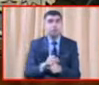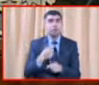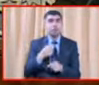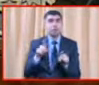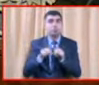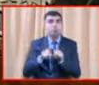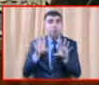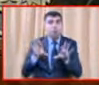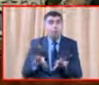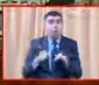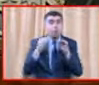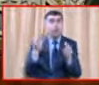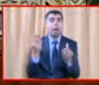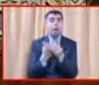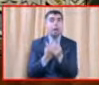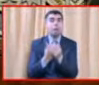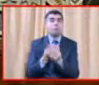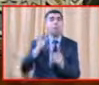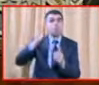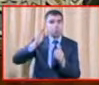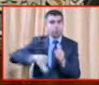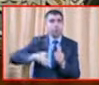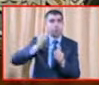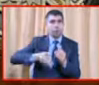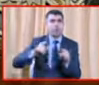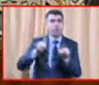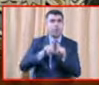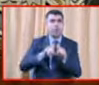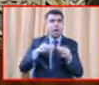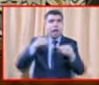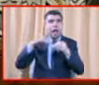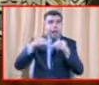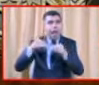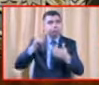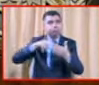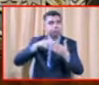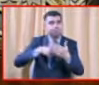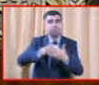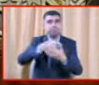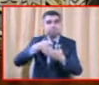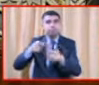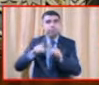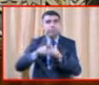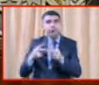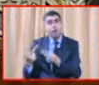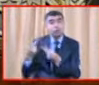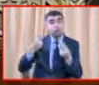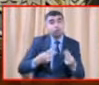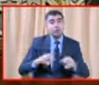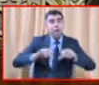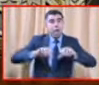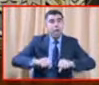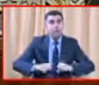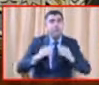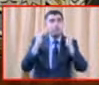نتائج عدد الطلبات المقبولة لتسوية الوضع الإداري للأجانب المقيمين بصفة غير قانونية في المغرب